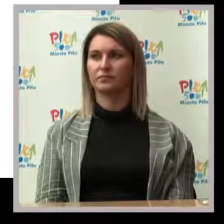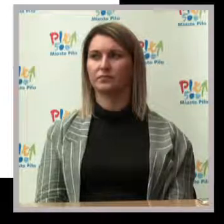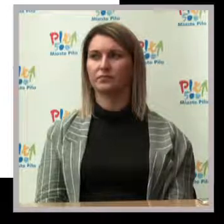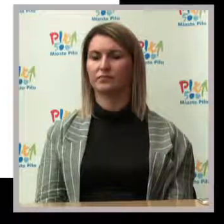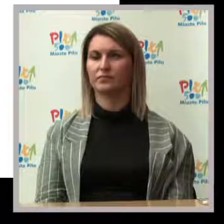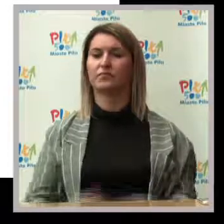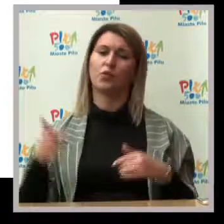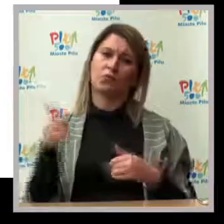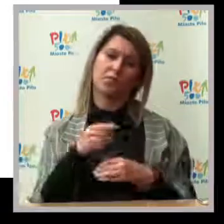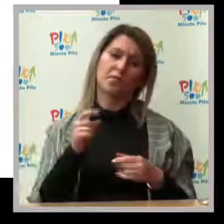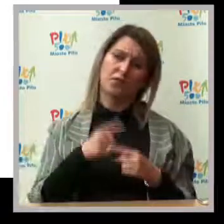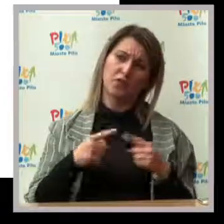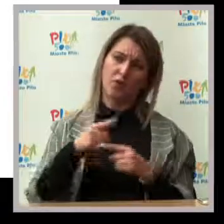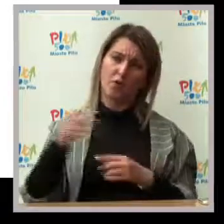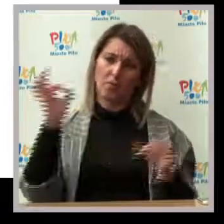to